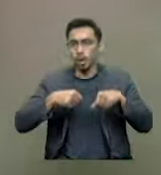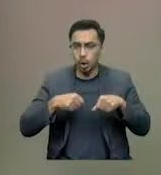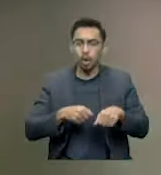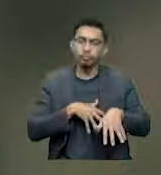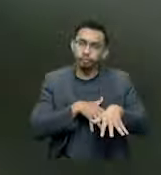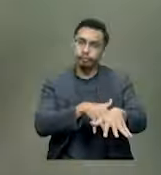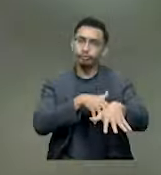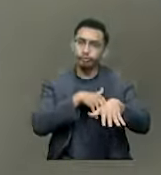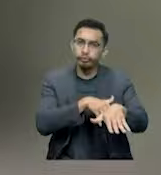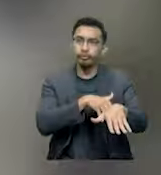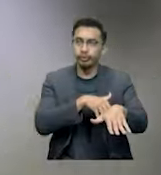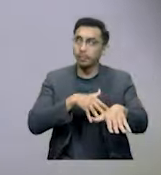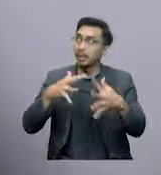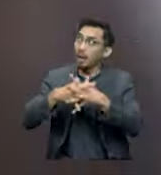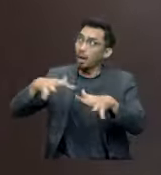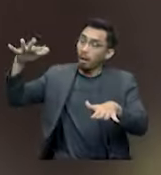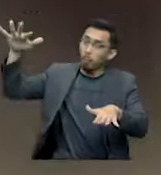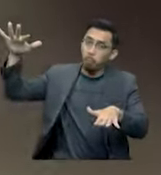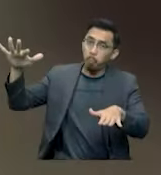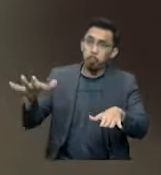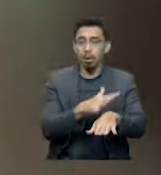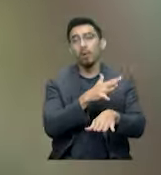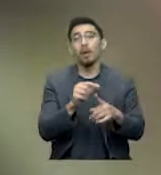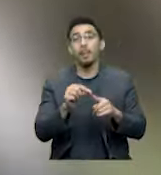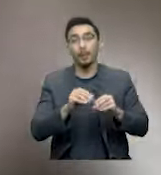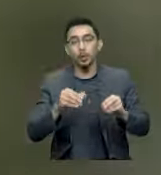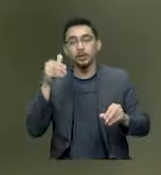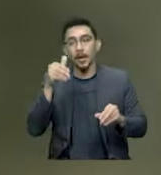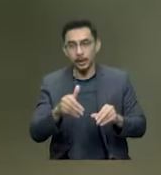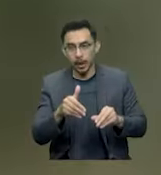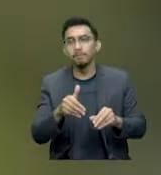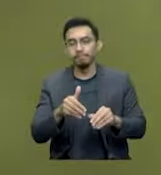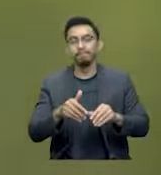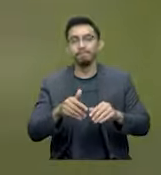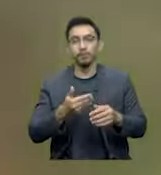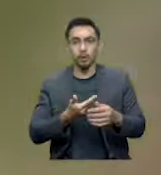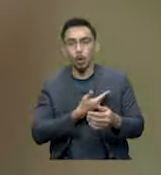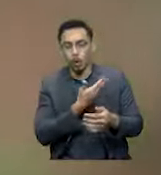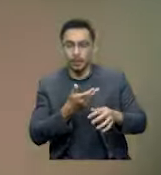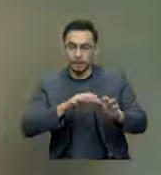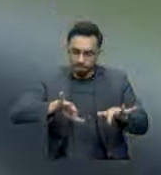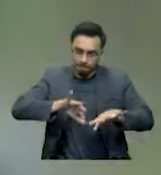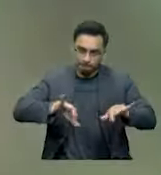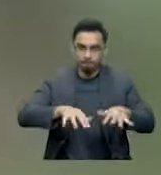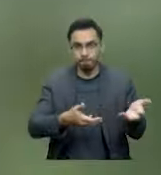lokasi untuk mencari para korban dari tapunuli tengah Sumatera Utara Sukardi Tanjung ins melaporkan belum bisa di